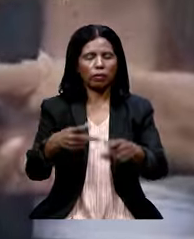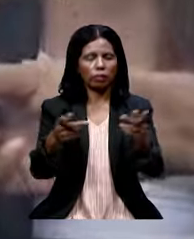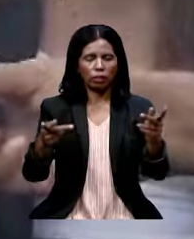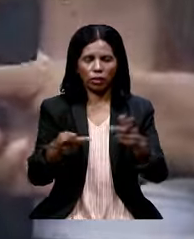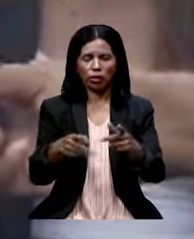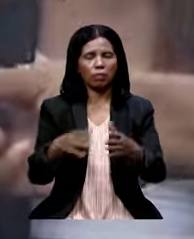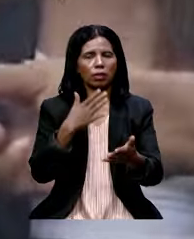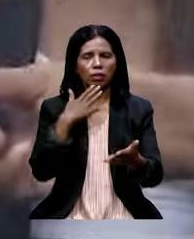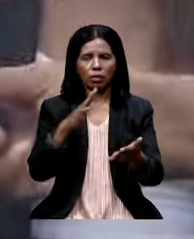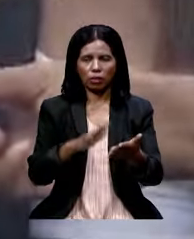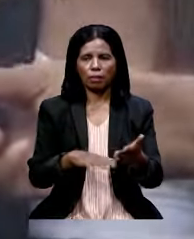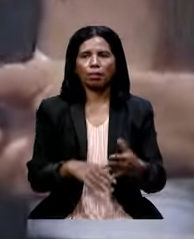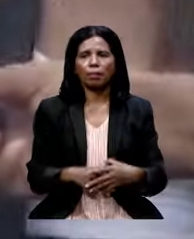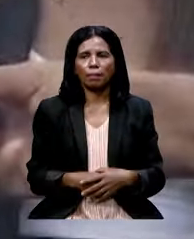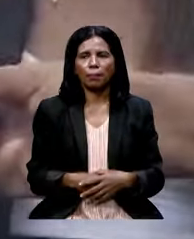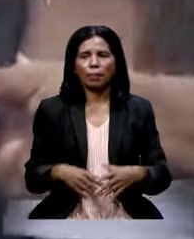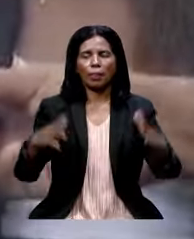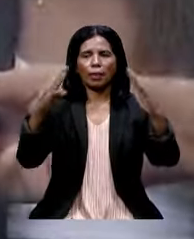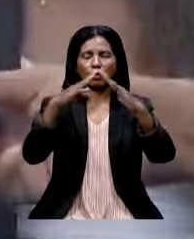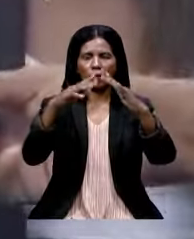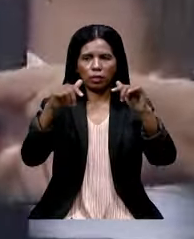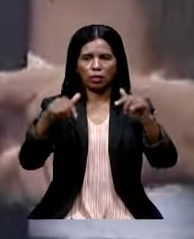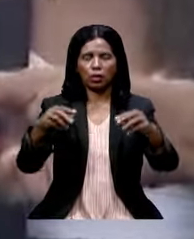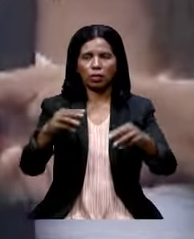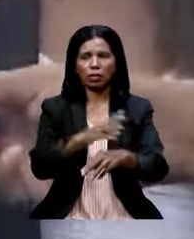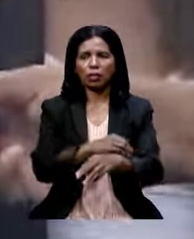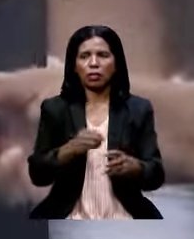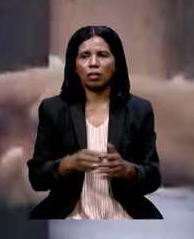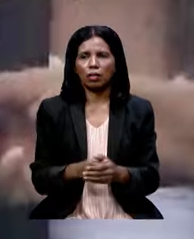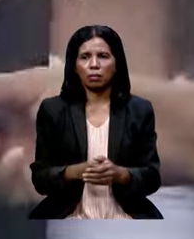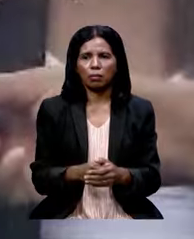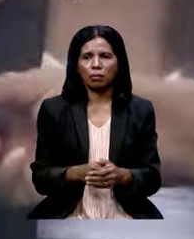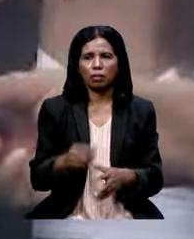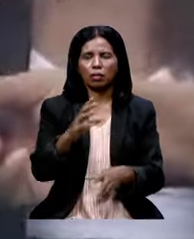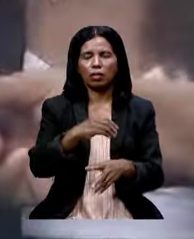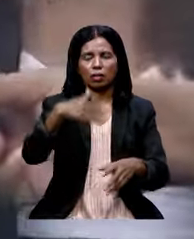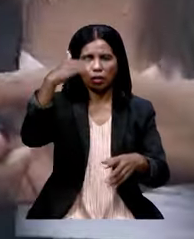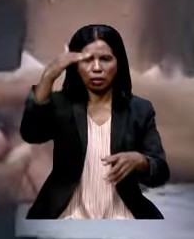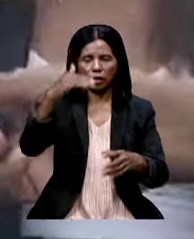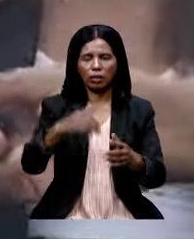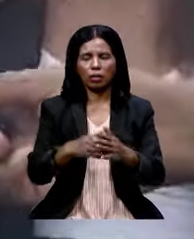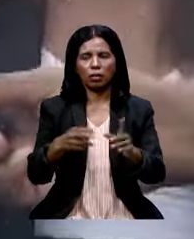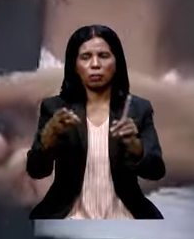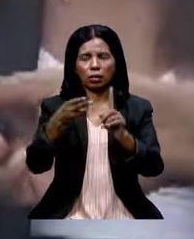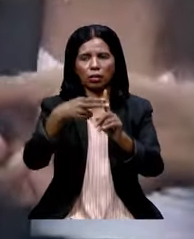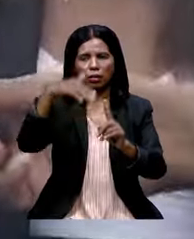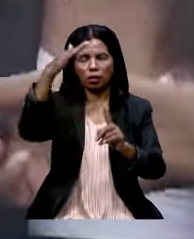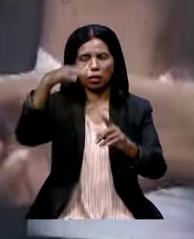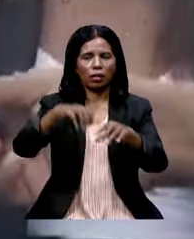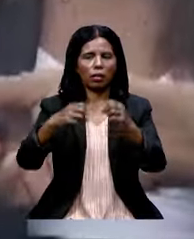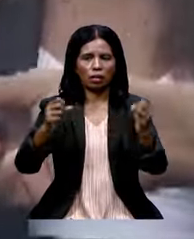permiti. Uma iane uma modelo lantai dua, lantai ida ba per ielu letene dodo